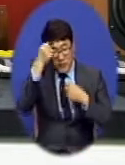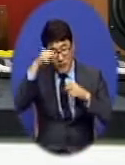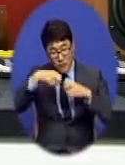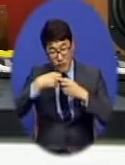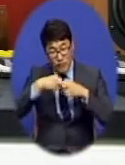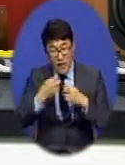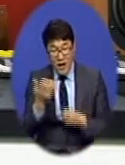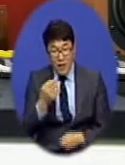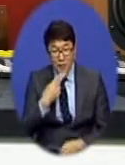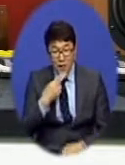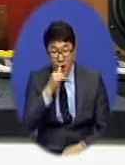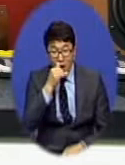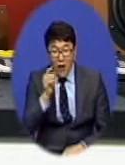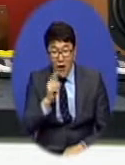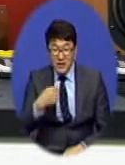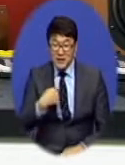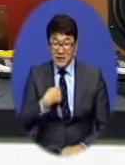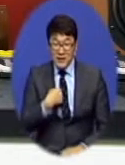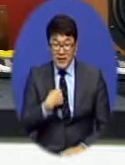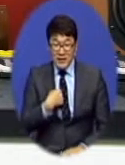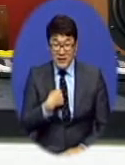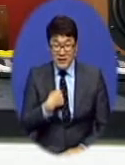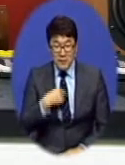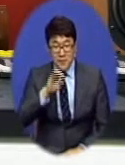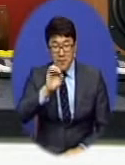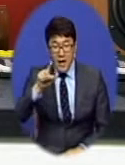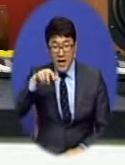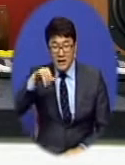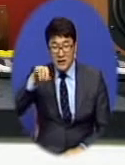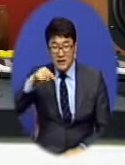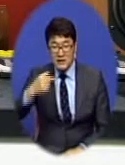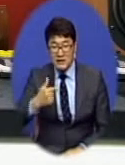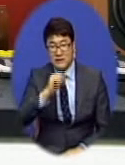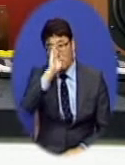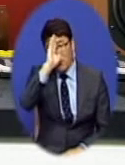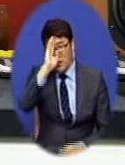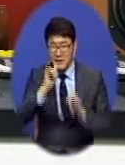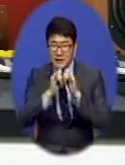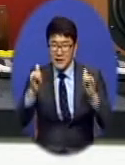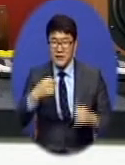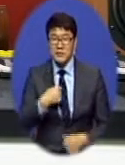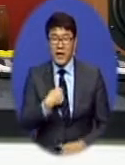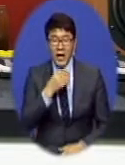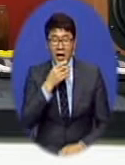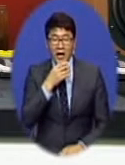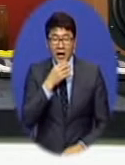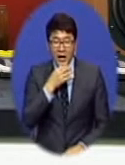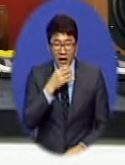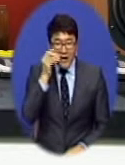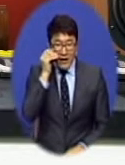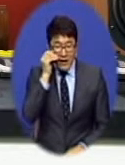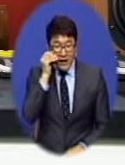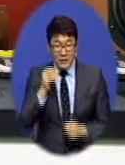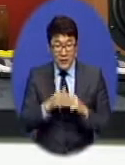아프세요? 저는 예, 파킨슨 환자입니다. 예? 파킨슨. 그러세요? 예, 파킨슨 환자라서